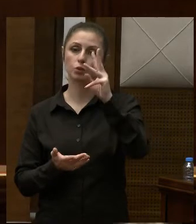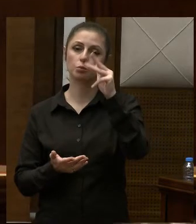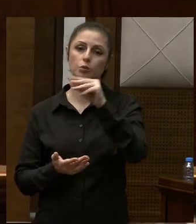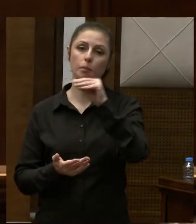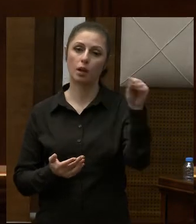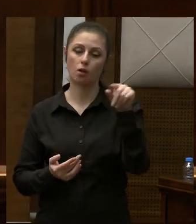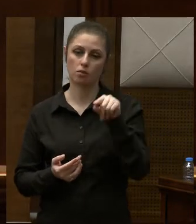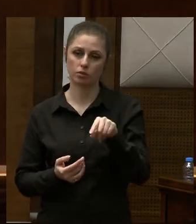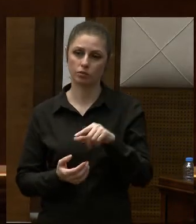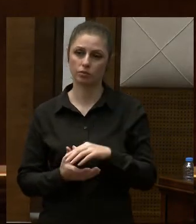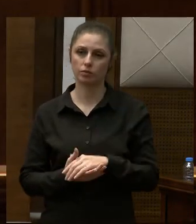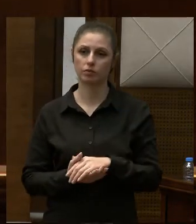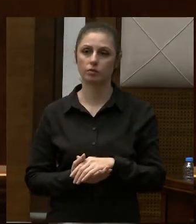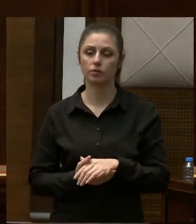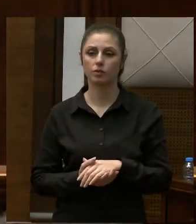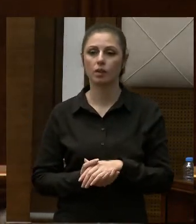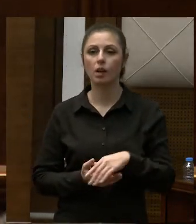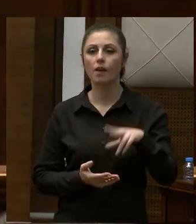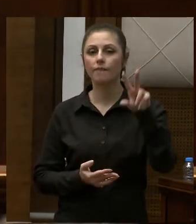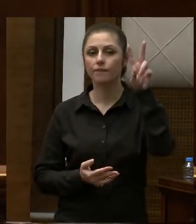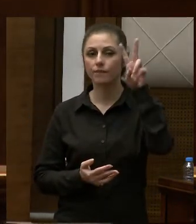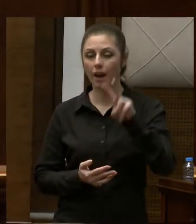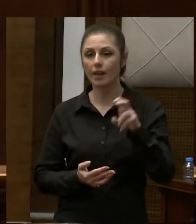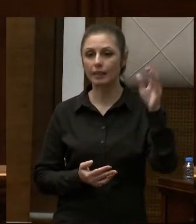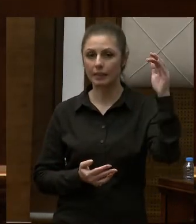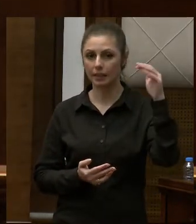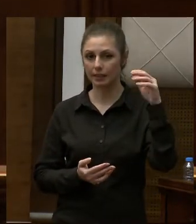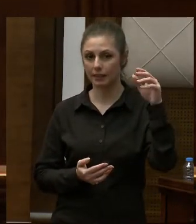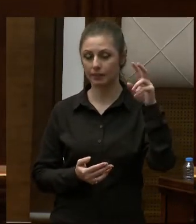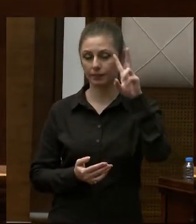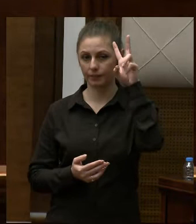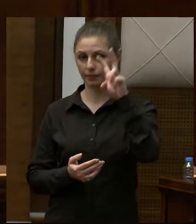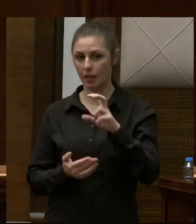civarındaydı. Vergi gelirlerinden belediyelere gönderilen pay